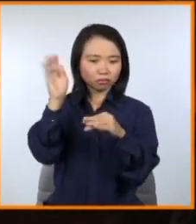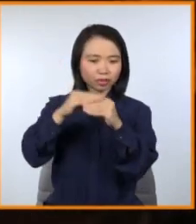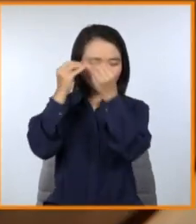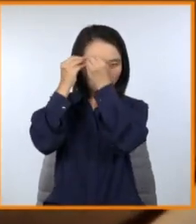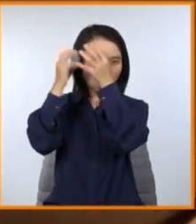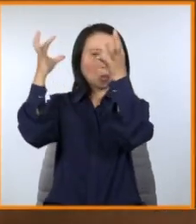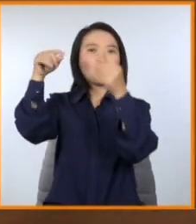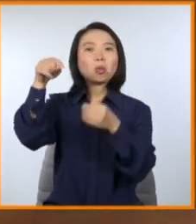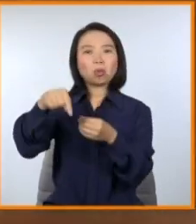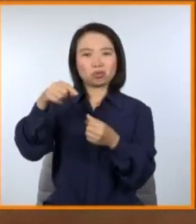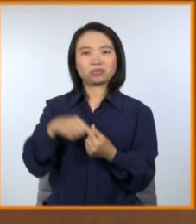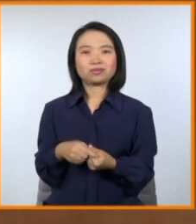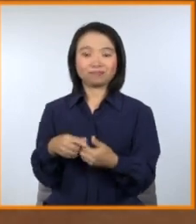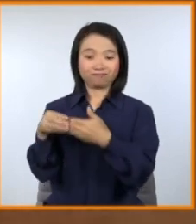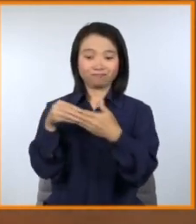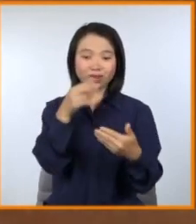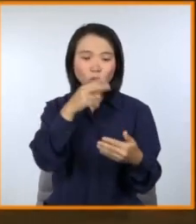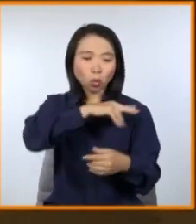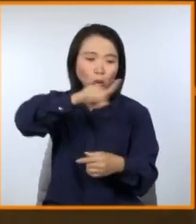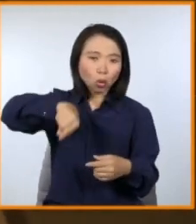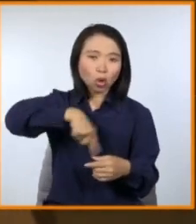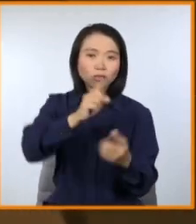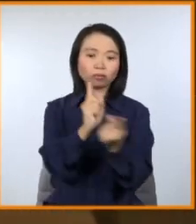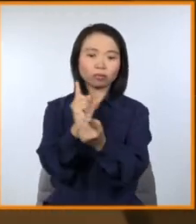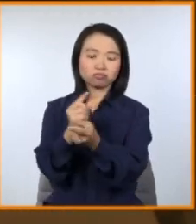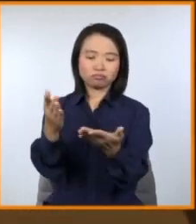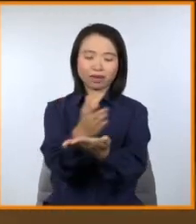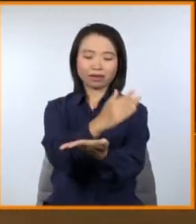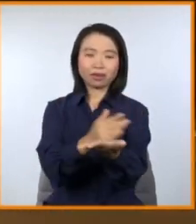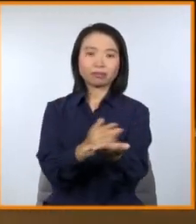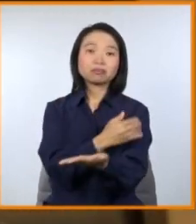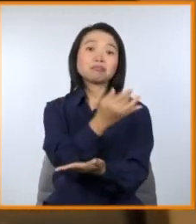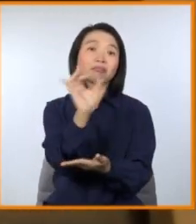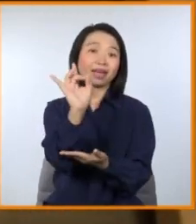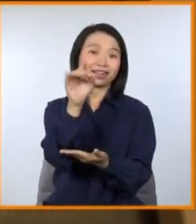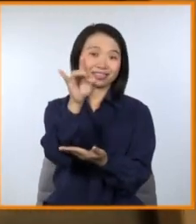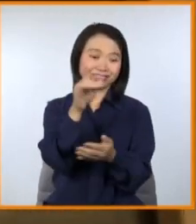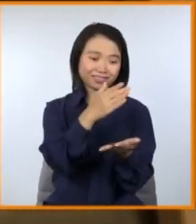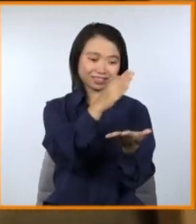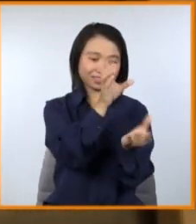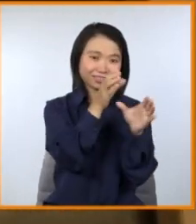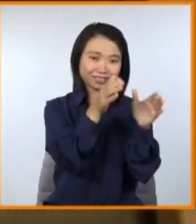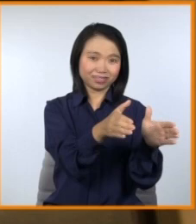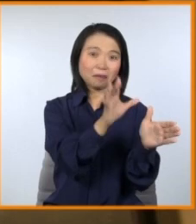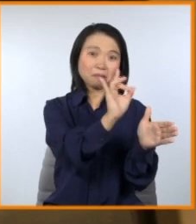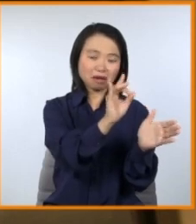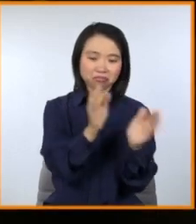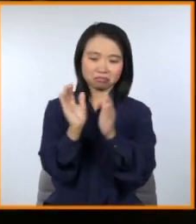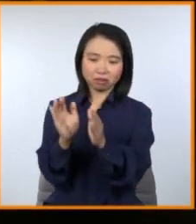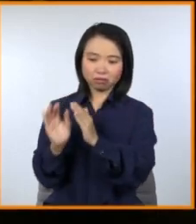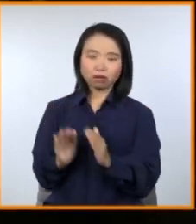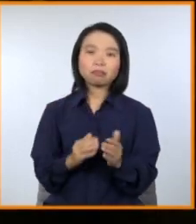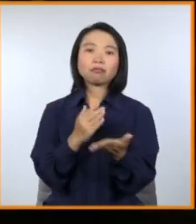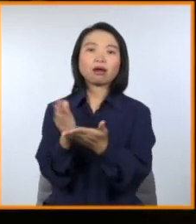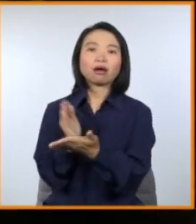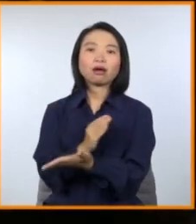และทีมงานไปเที่ยวชมโดยรอบดาวแห่งนี้มีด้วยกัน8โซนที่หลากหลายนะคะอย่างไดโนเสาร์ดิสทริกข้ามมิติเวลาไปสู่โลกยุค